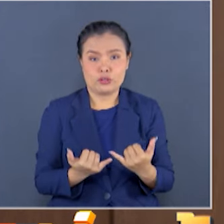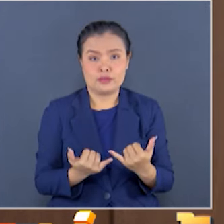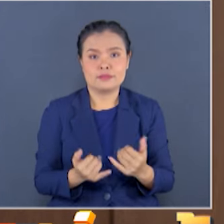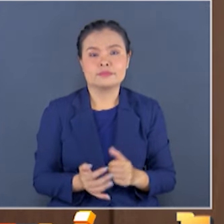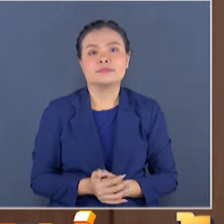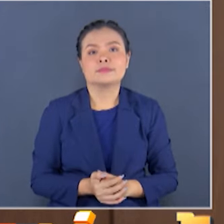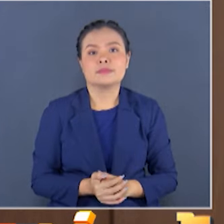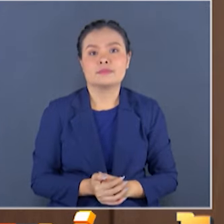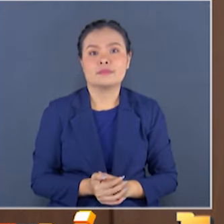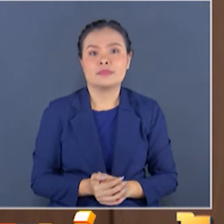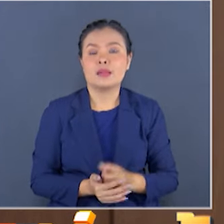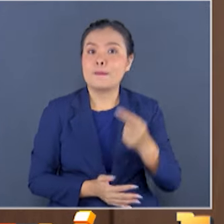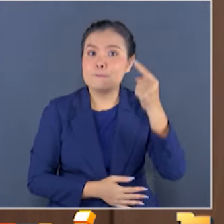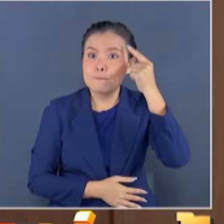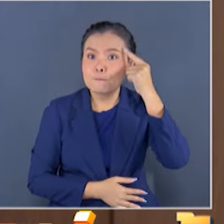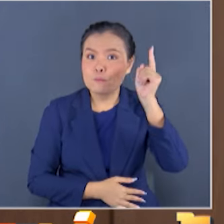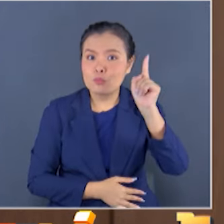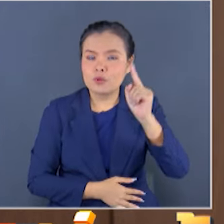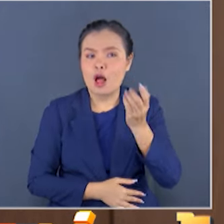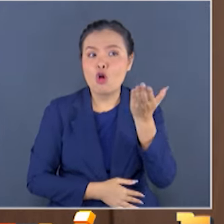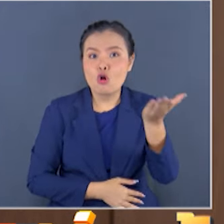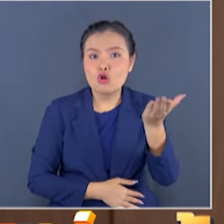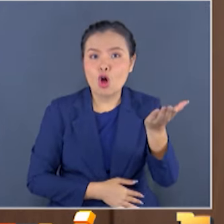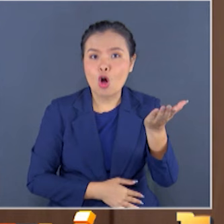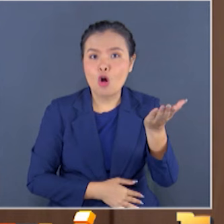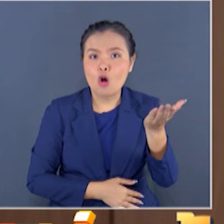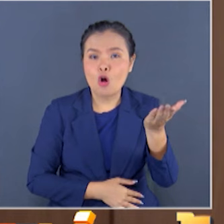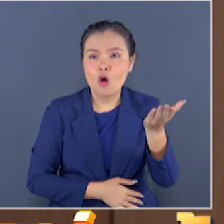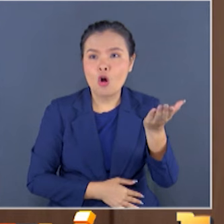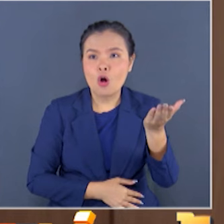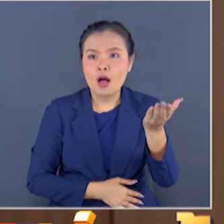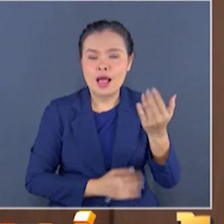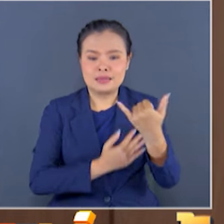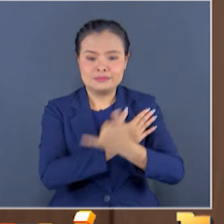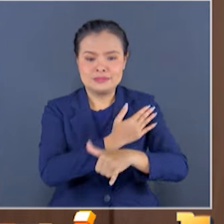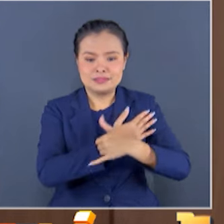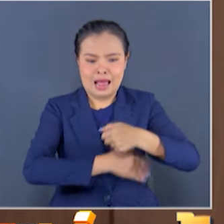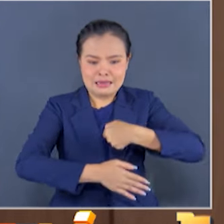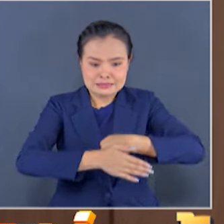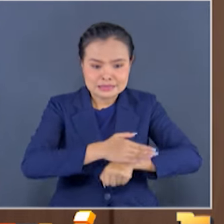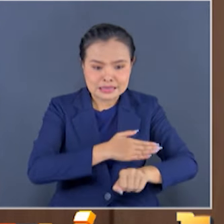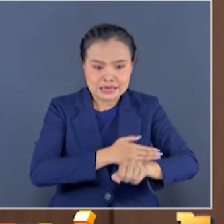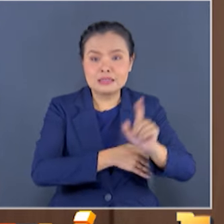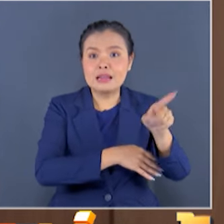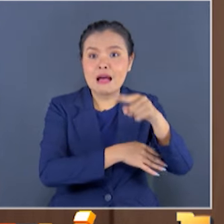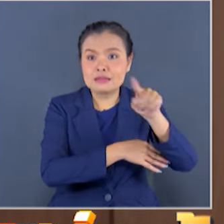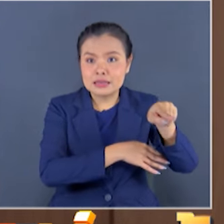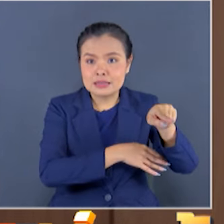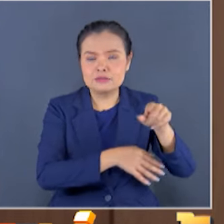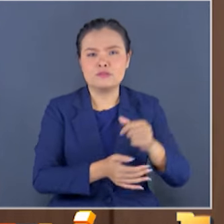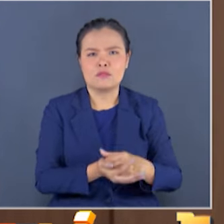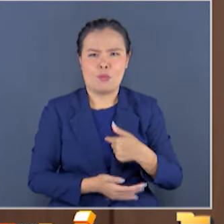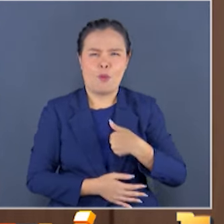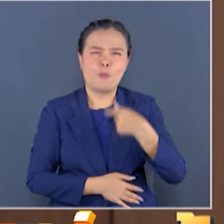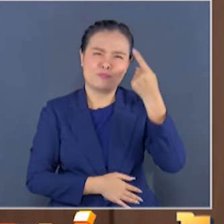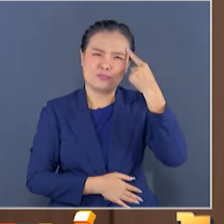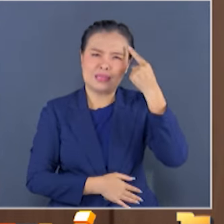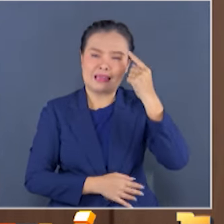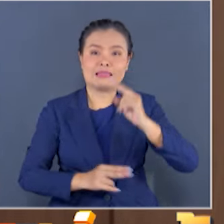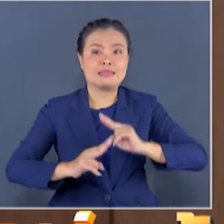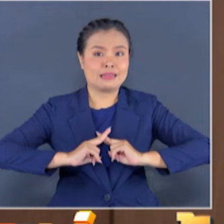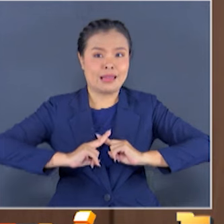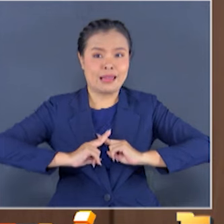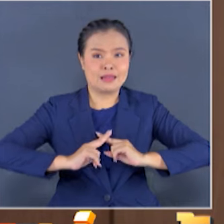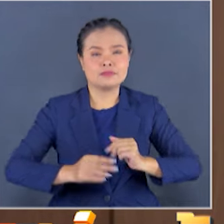นะทราบมาว่าได้มีการไปขอทำสัญชาติแล้วแหละนะครับที่ประเทศอังกฤษซึ่งผมก็คิดเอาเองนะว่